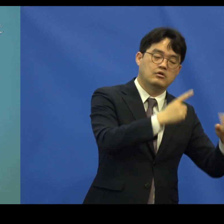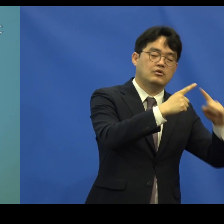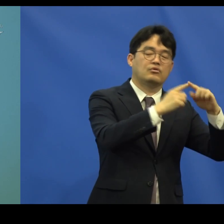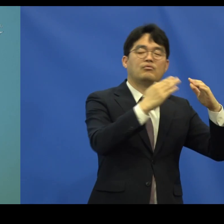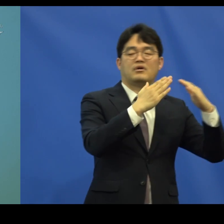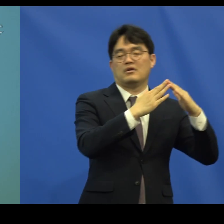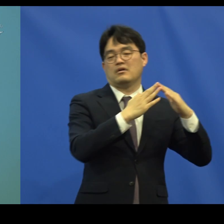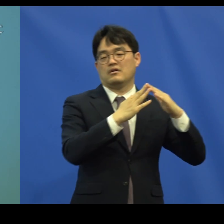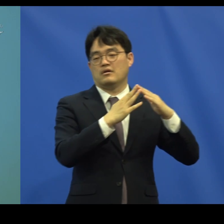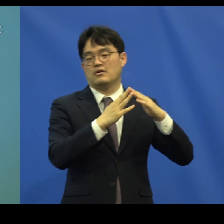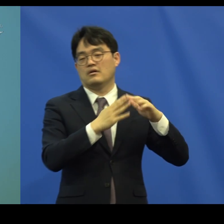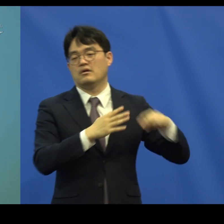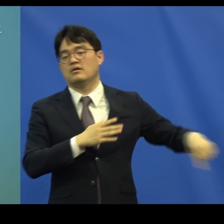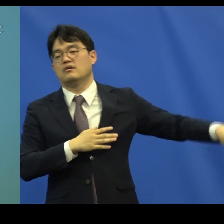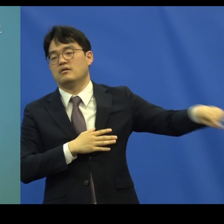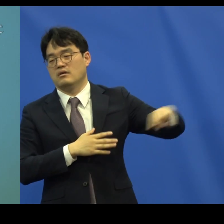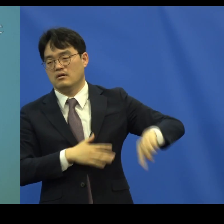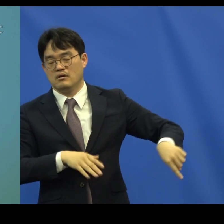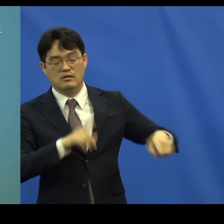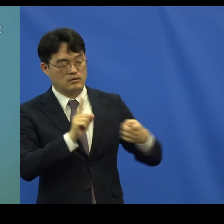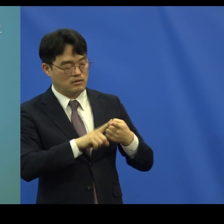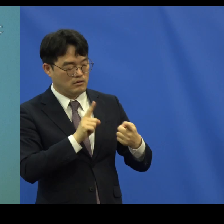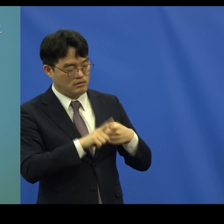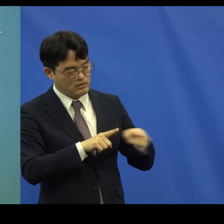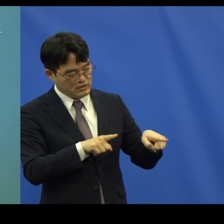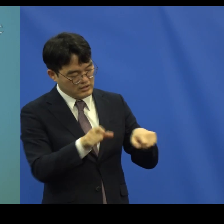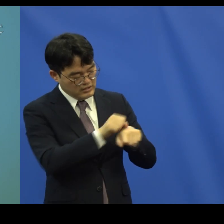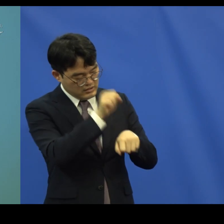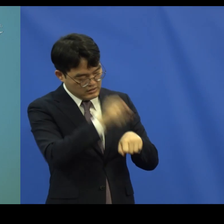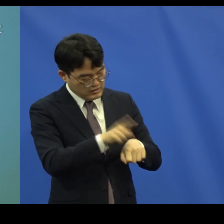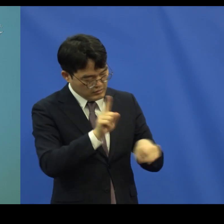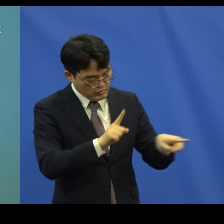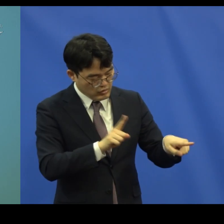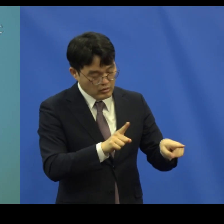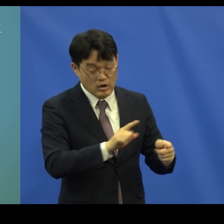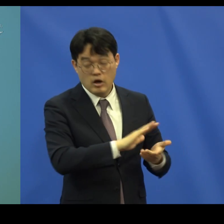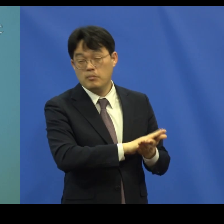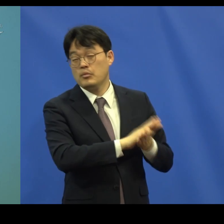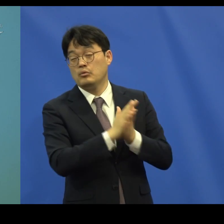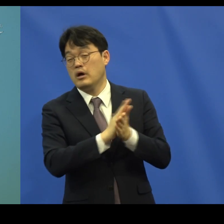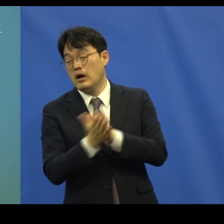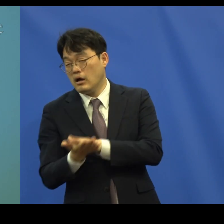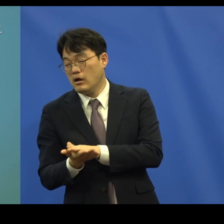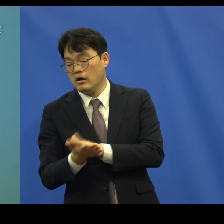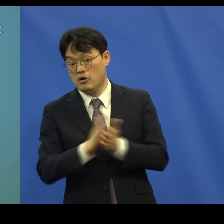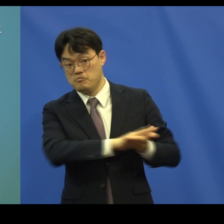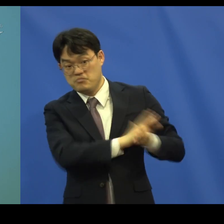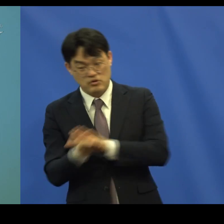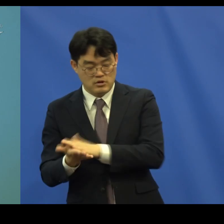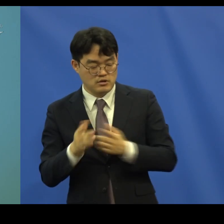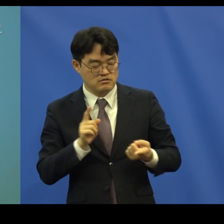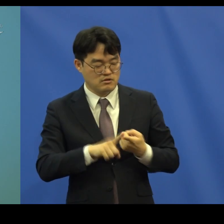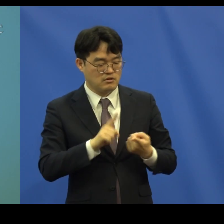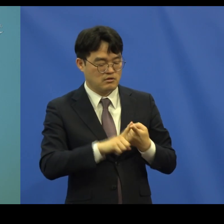그 톰 레이너의 그 책을 보면 죽은교회의 특징 중에 하나가 변화를 거부한다.